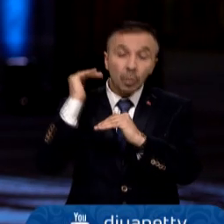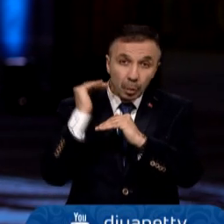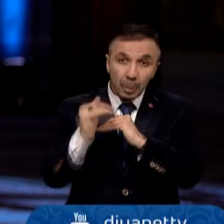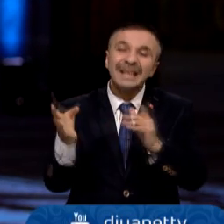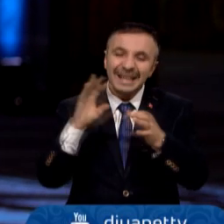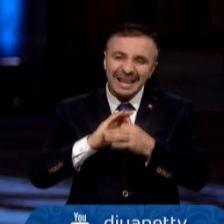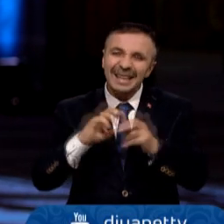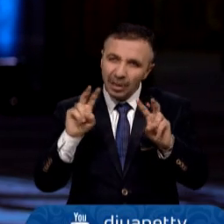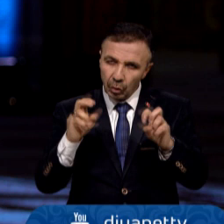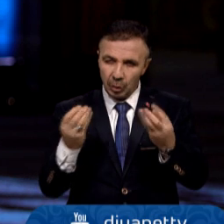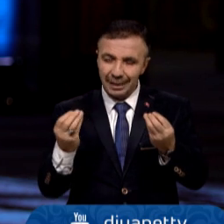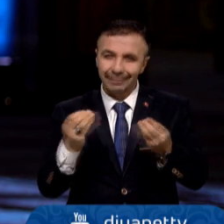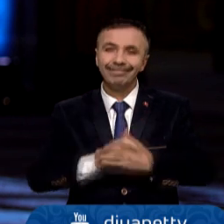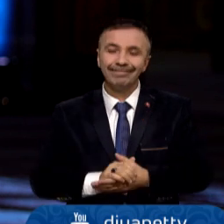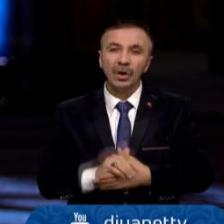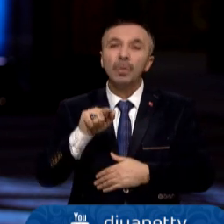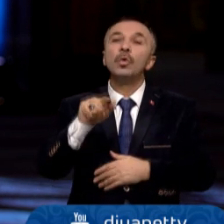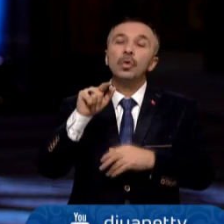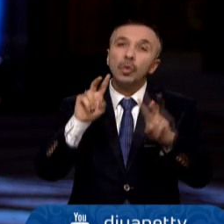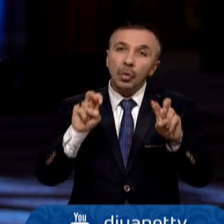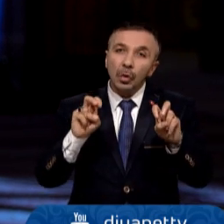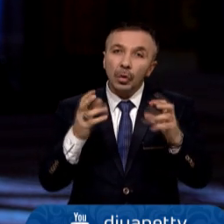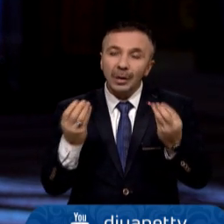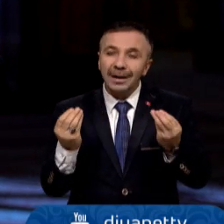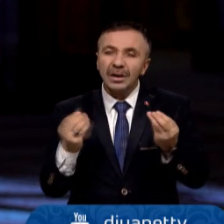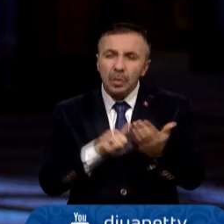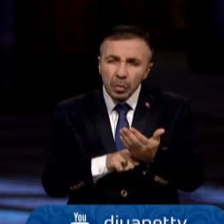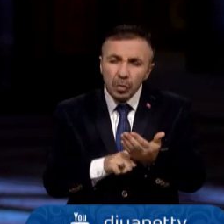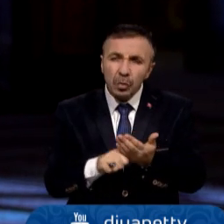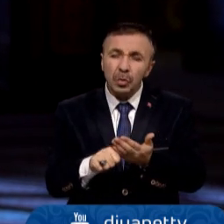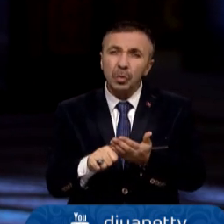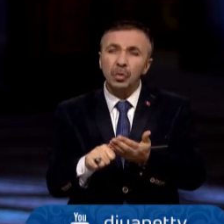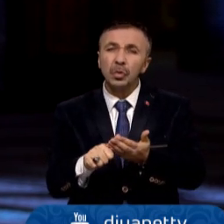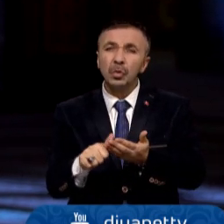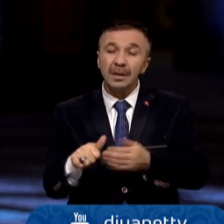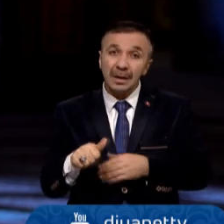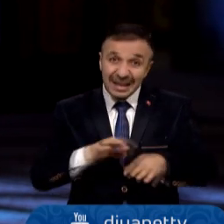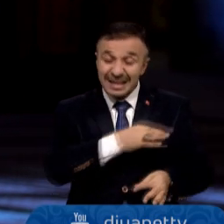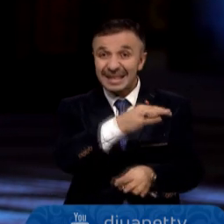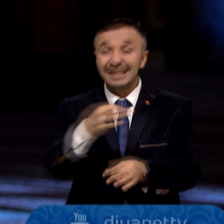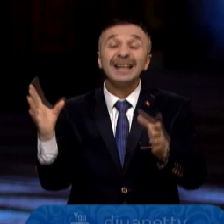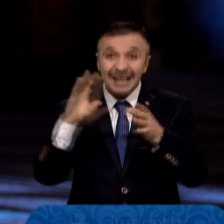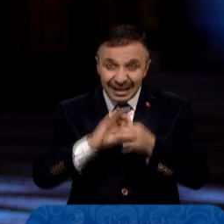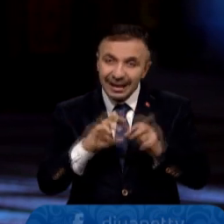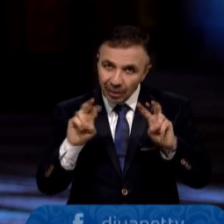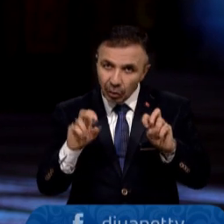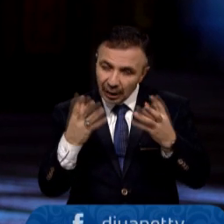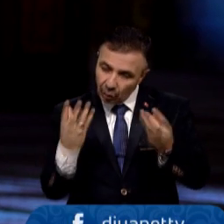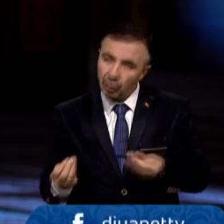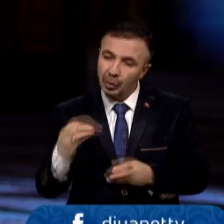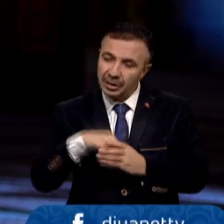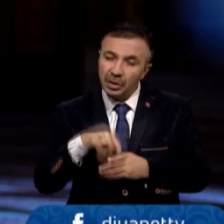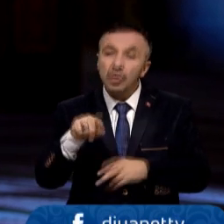Bütün Ümmeti ilgilendiren konular ya Tüm bu konular bütün tebaayı vatandaşı